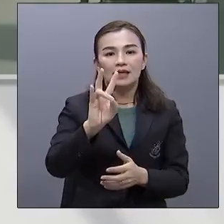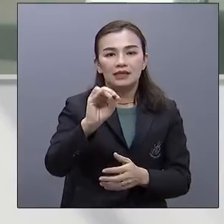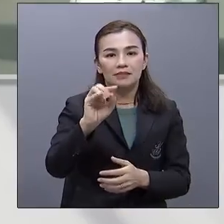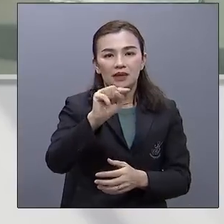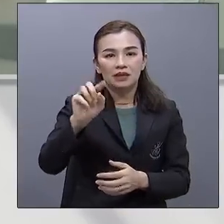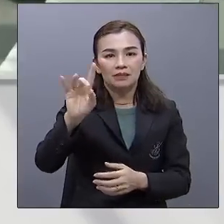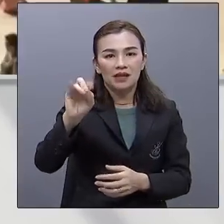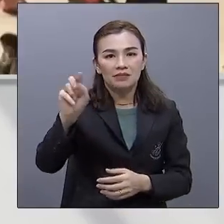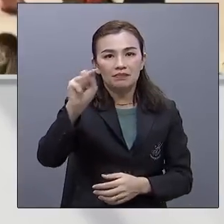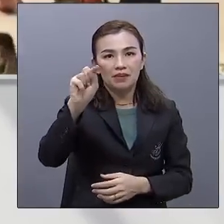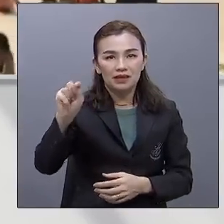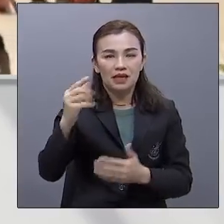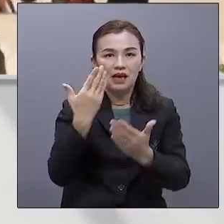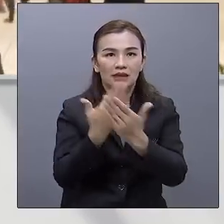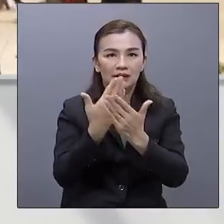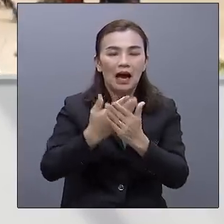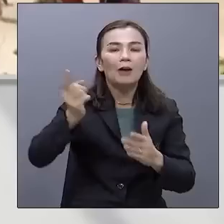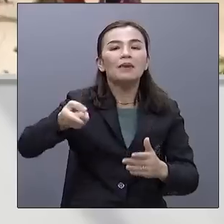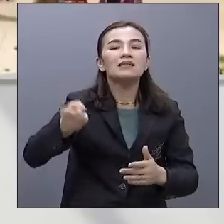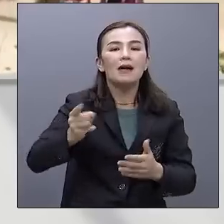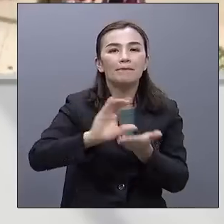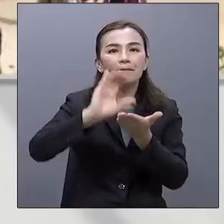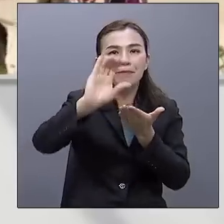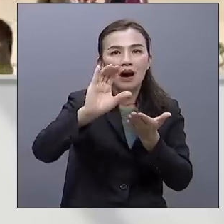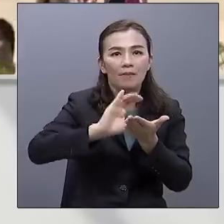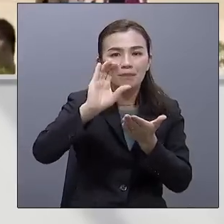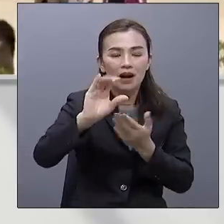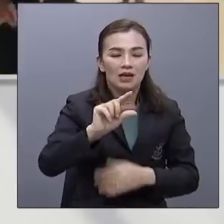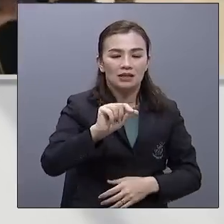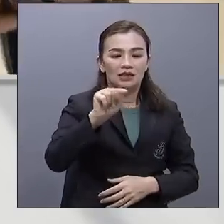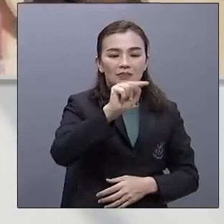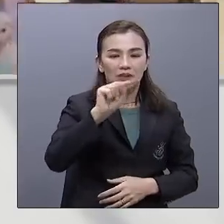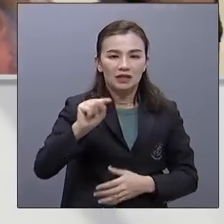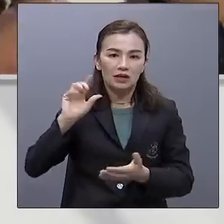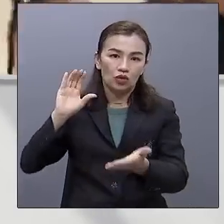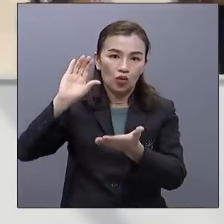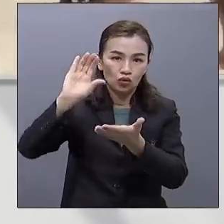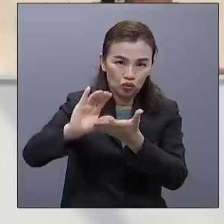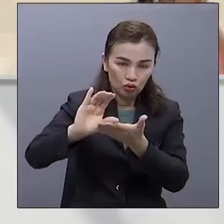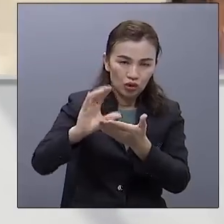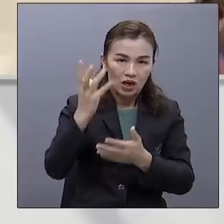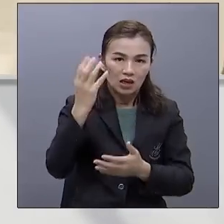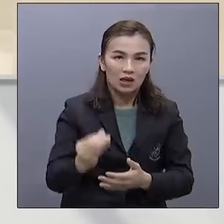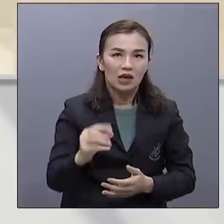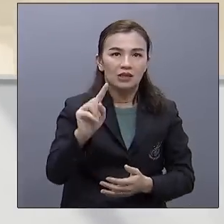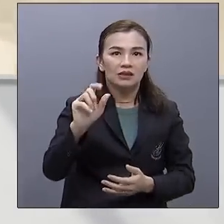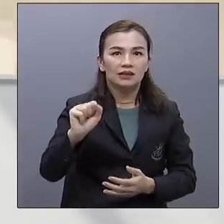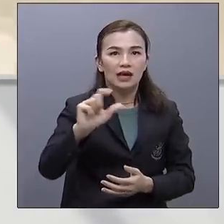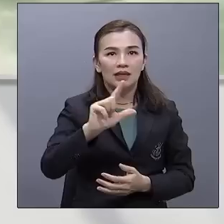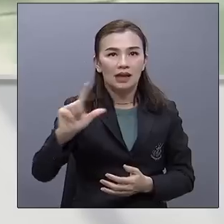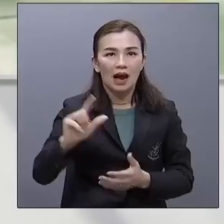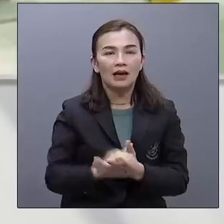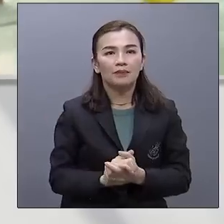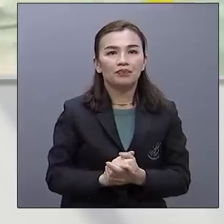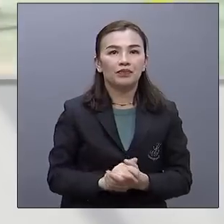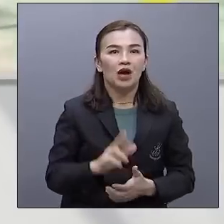70-80 เป็นงบประมาณรายจ่ายประจำค่ะอีก 20% คืองบลงทุนก็ยังเหลืออีกราวๆแสนล้านบาทรองศาสตราจ